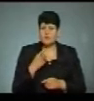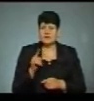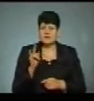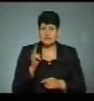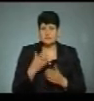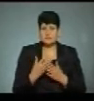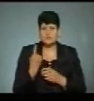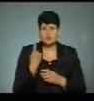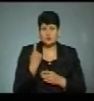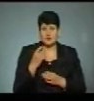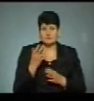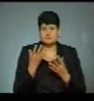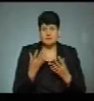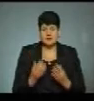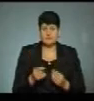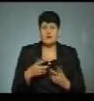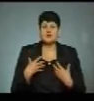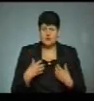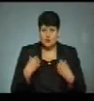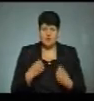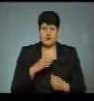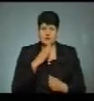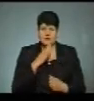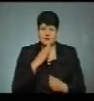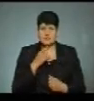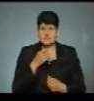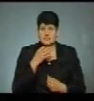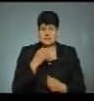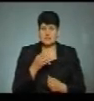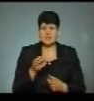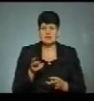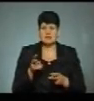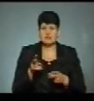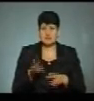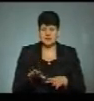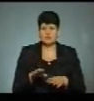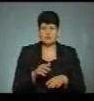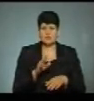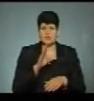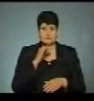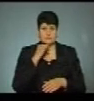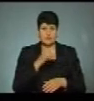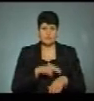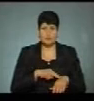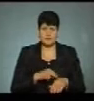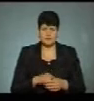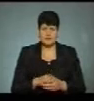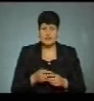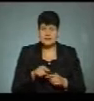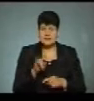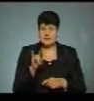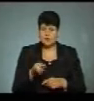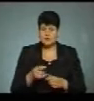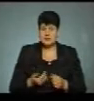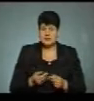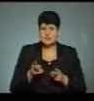дитині близько доби, вона здорова. Медики повідомили про залишену дівчинку у поліцію і соціальну службу. Ось це вікно життя, в